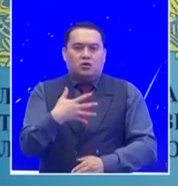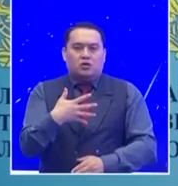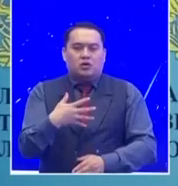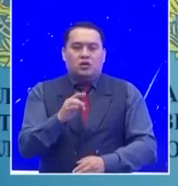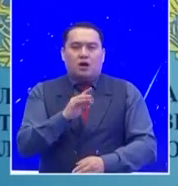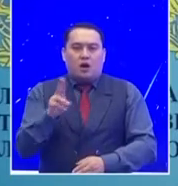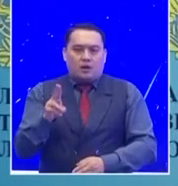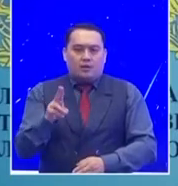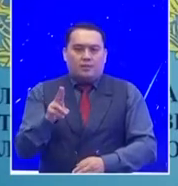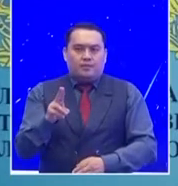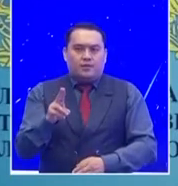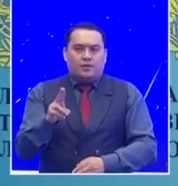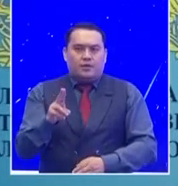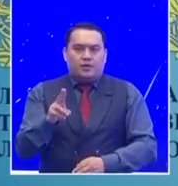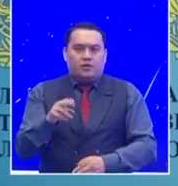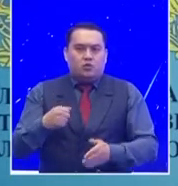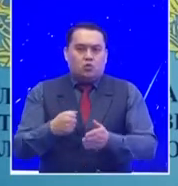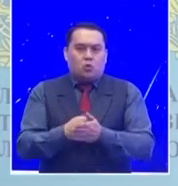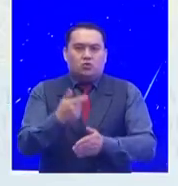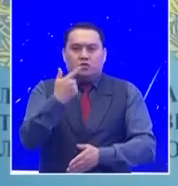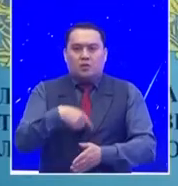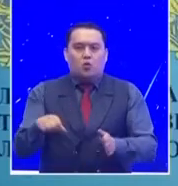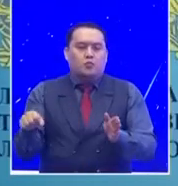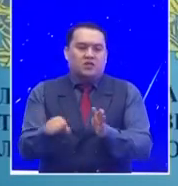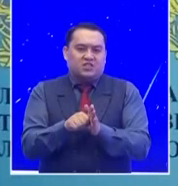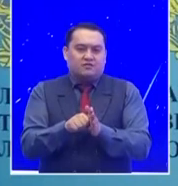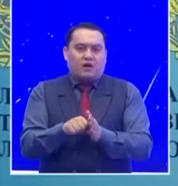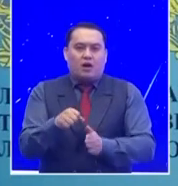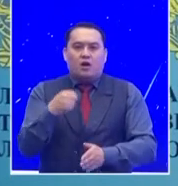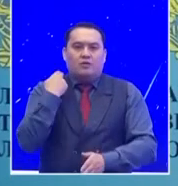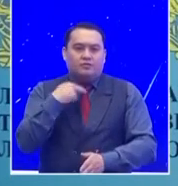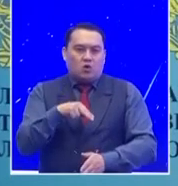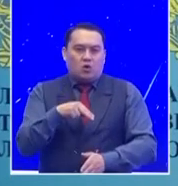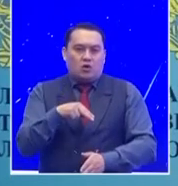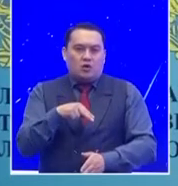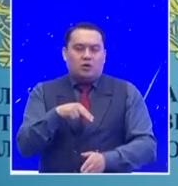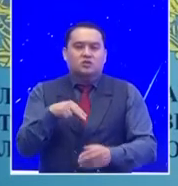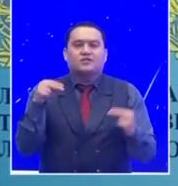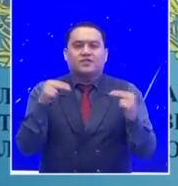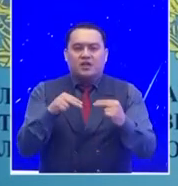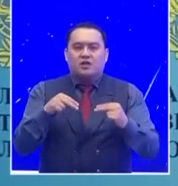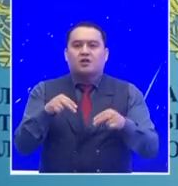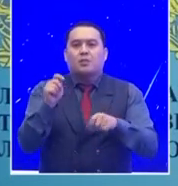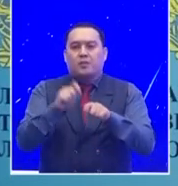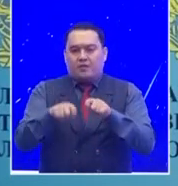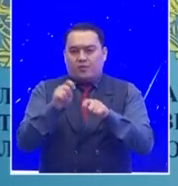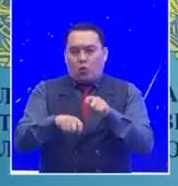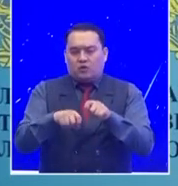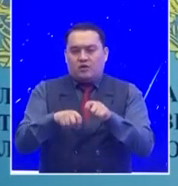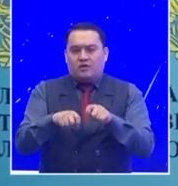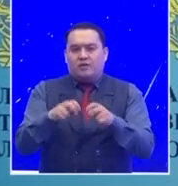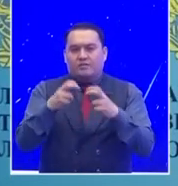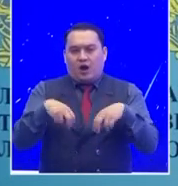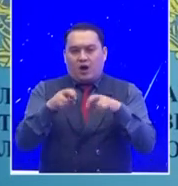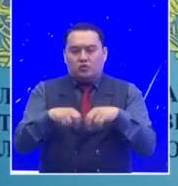кодекса Республики Казахстан, то есть доведение до самоубийства. Сейчас производится опрос очевидцев, обстоятельства по факту будут